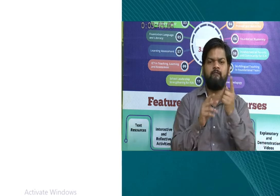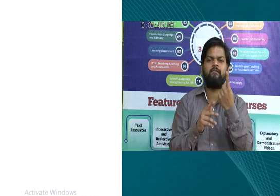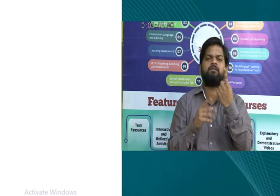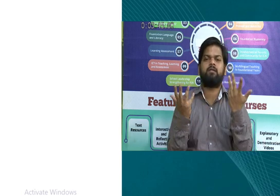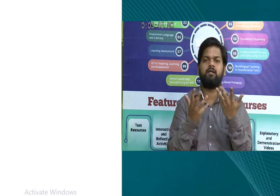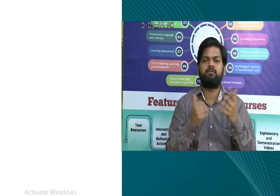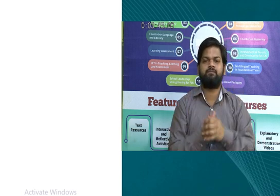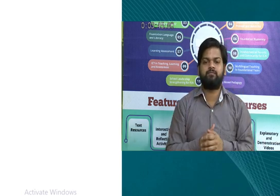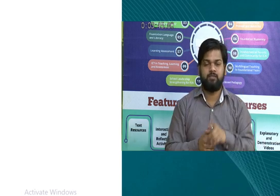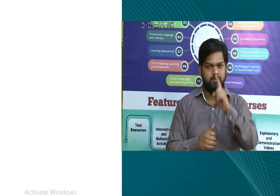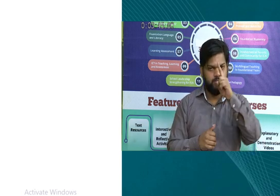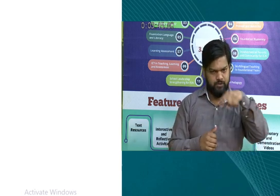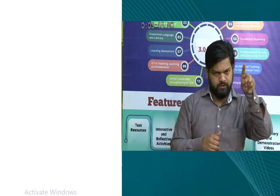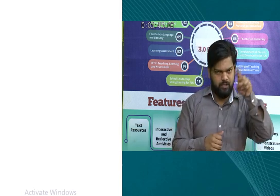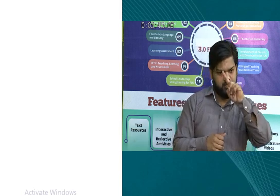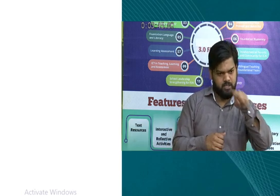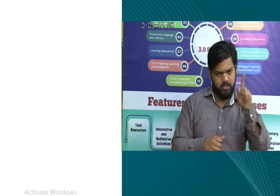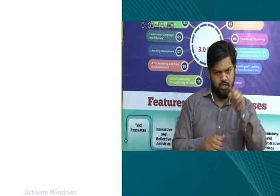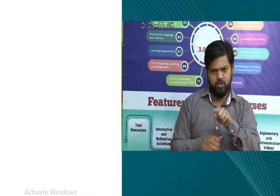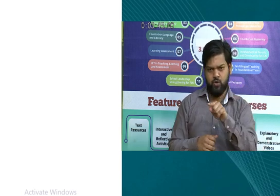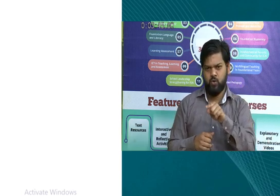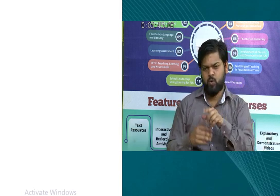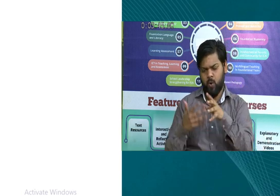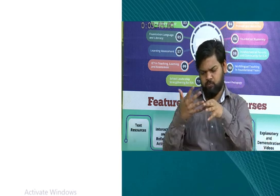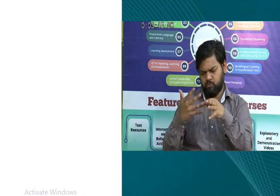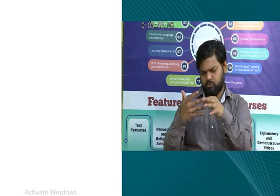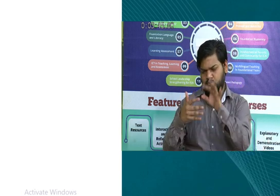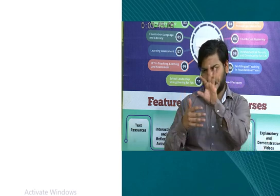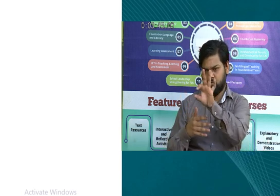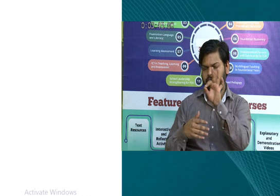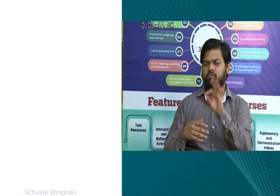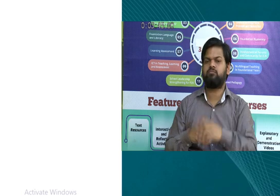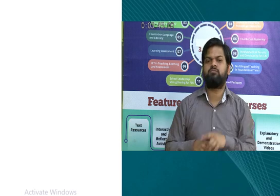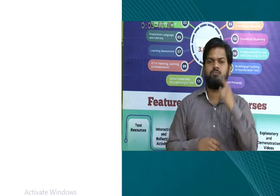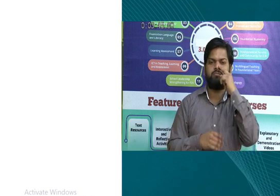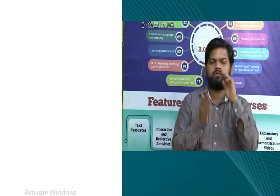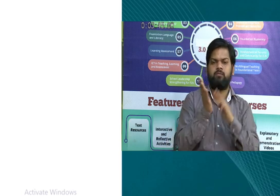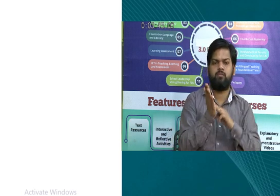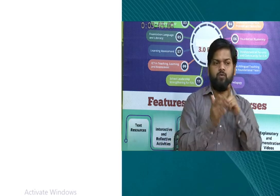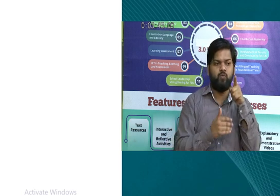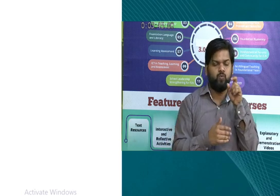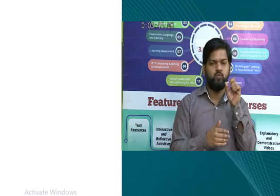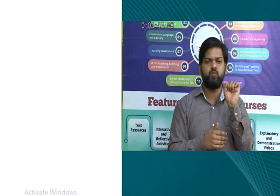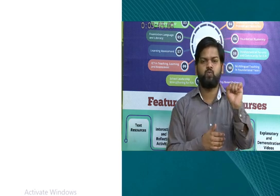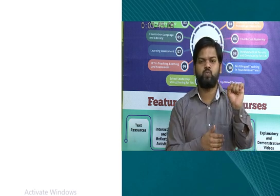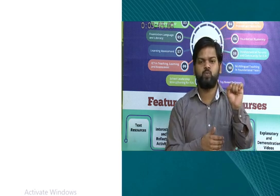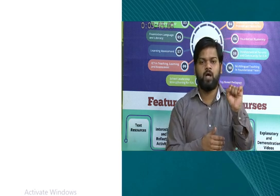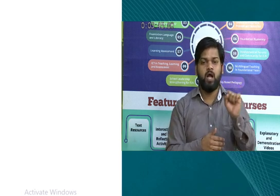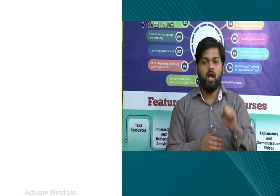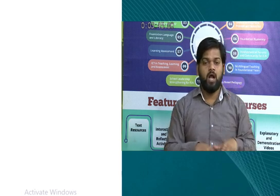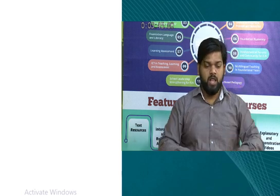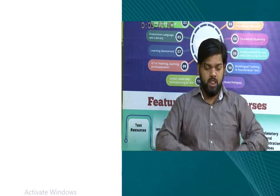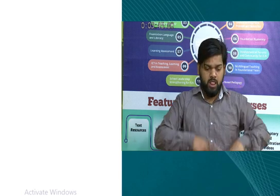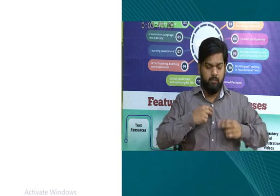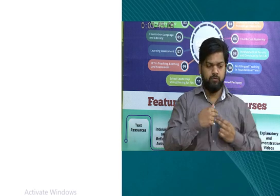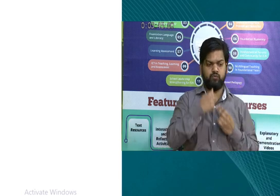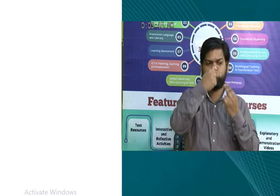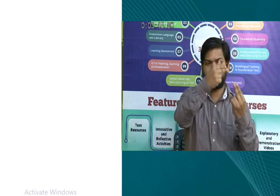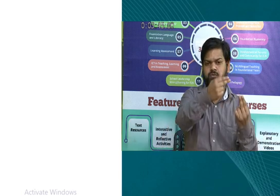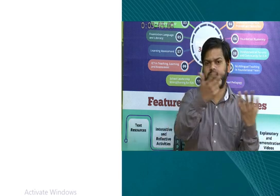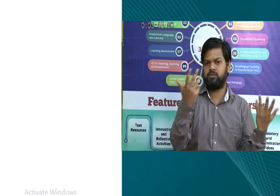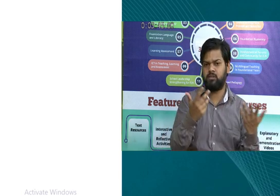ग्रह कार्य में सही विकल्प का चयन करें पहले प्रश्न है बालिका महीना के चरित्र की क्या विशेषताएं थी इसके कर विकल्प हैं का